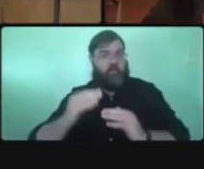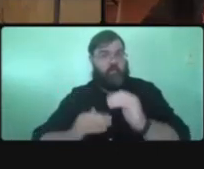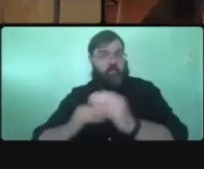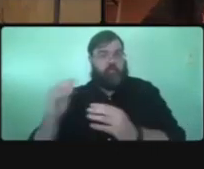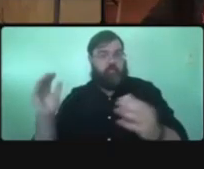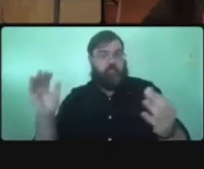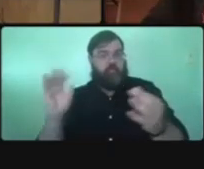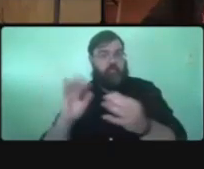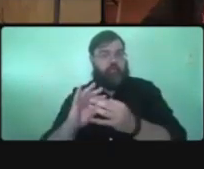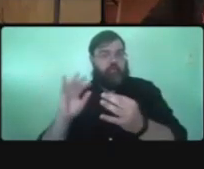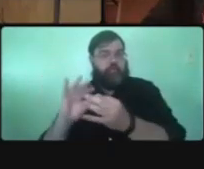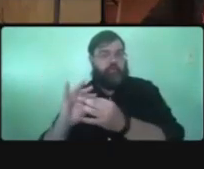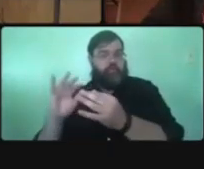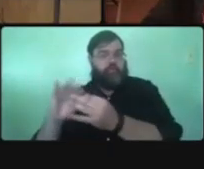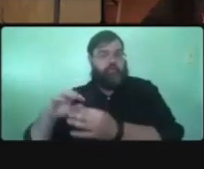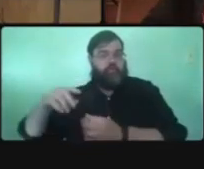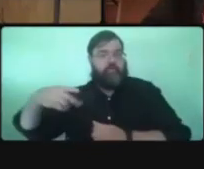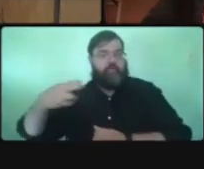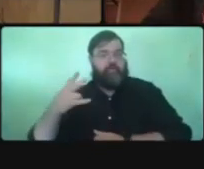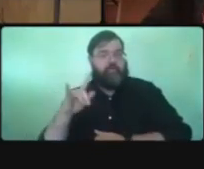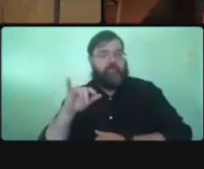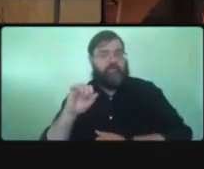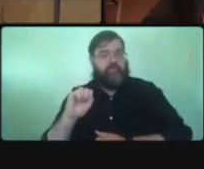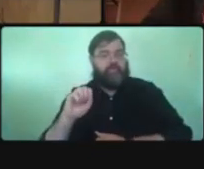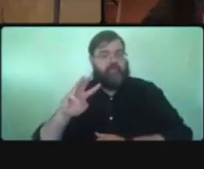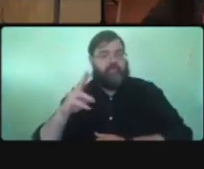tunavyoendelea na kazi hii ya